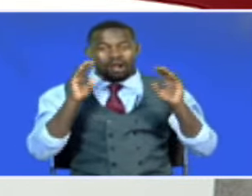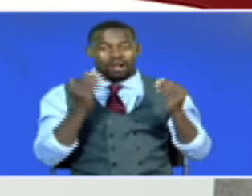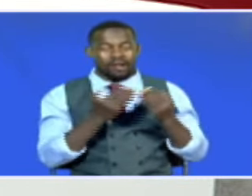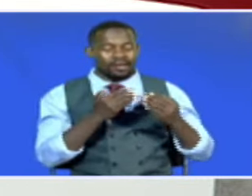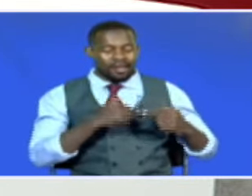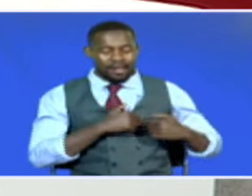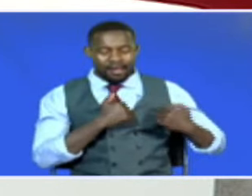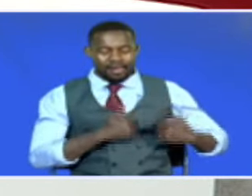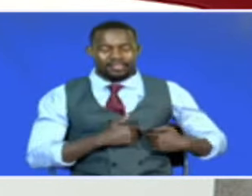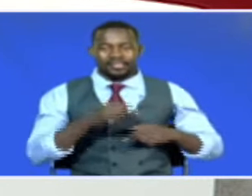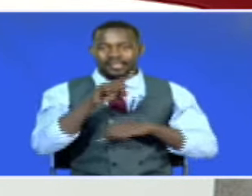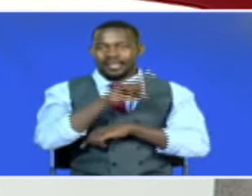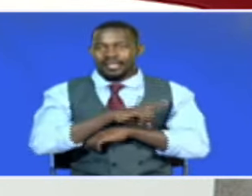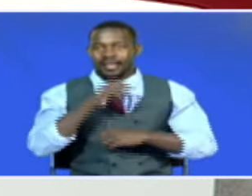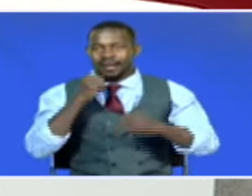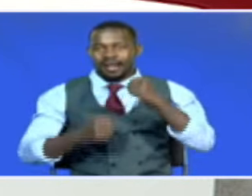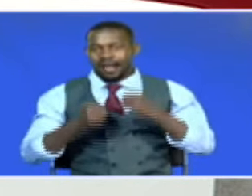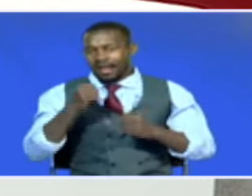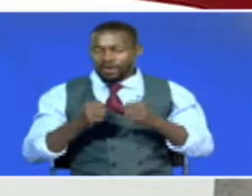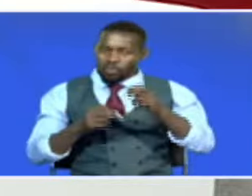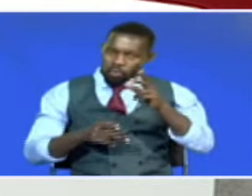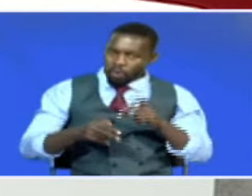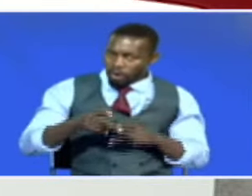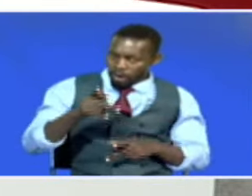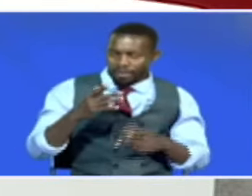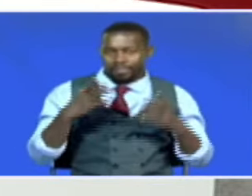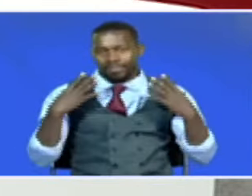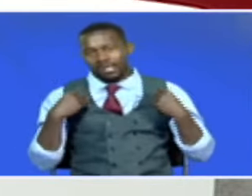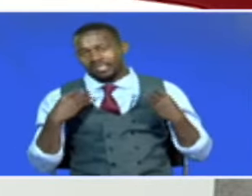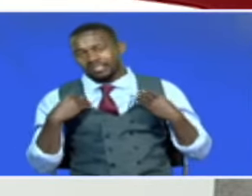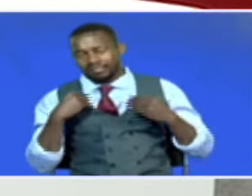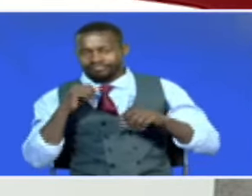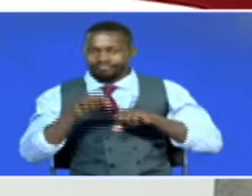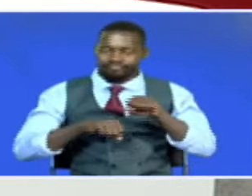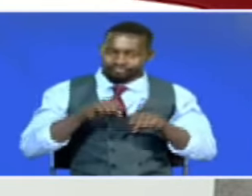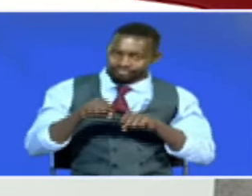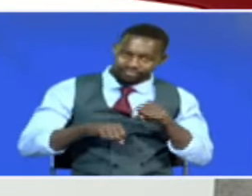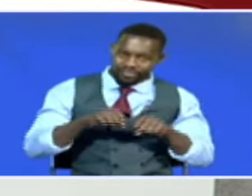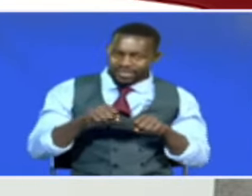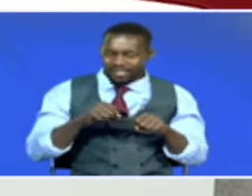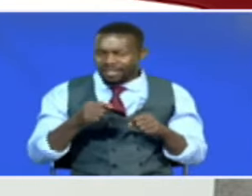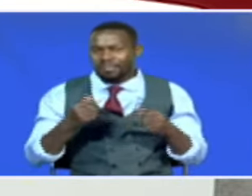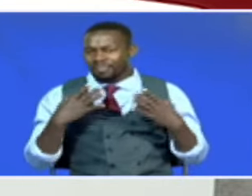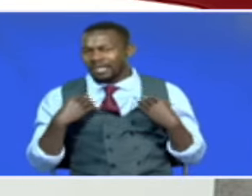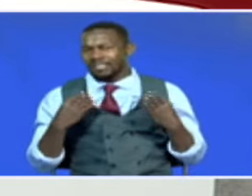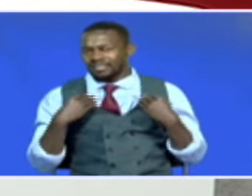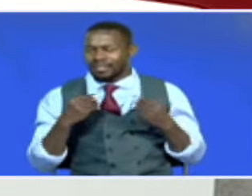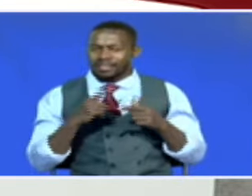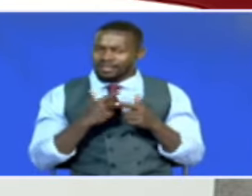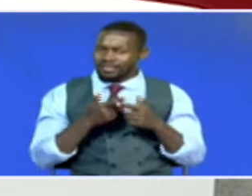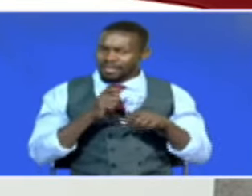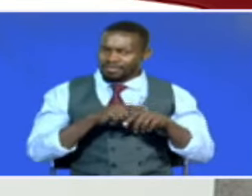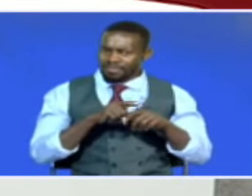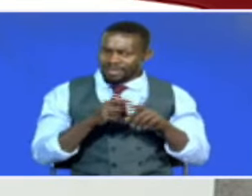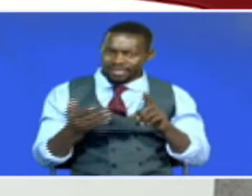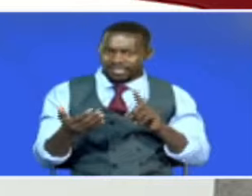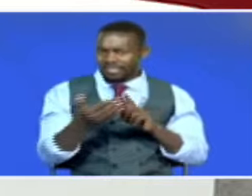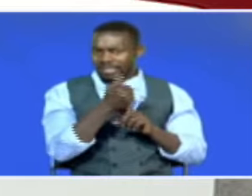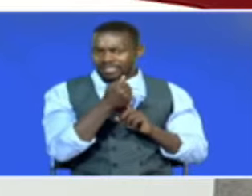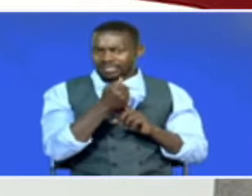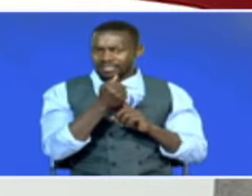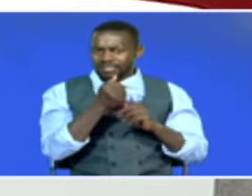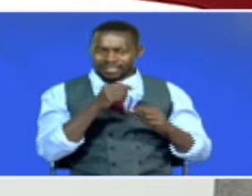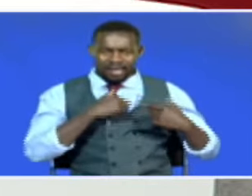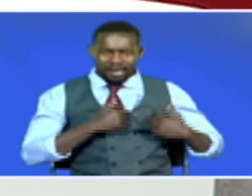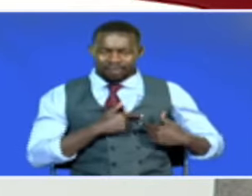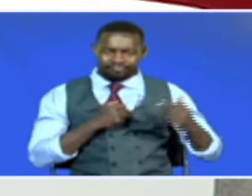endesha baiskeli, kimbia, tembea, angalau moyo wako unaweza kufanya kitu fulani, ili unapopata mshtuko uwe unaweza kuhimili mshtuko